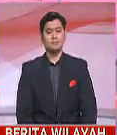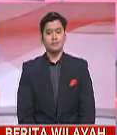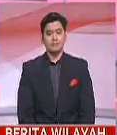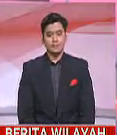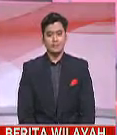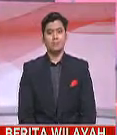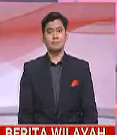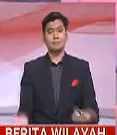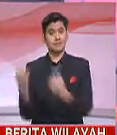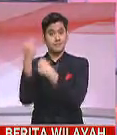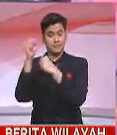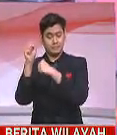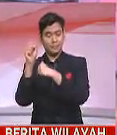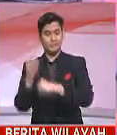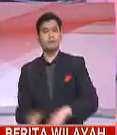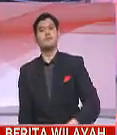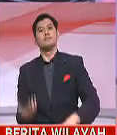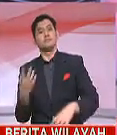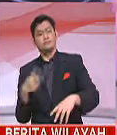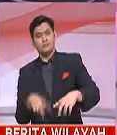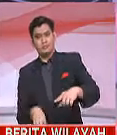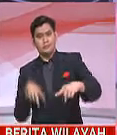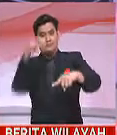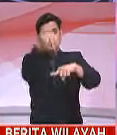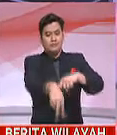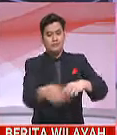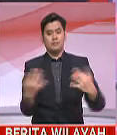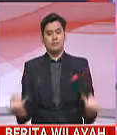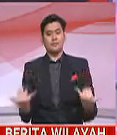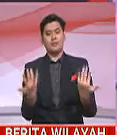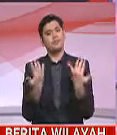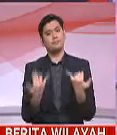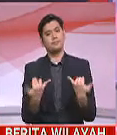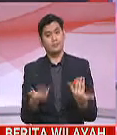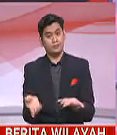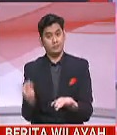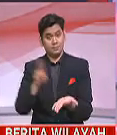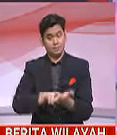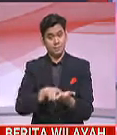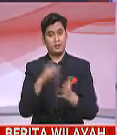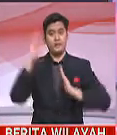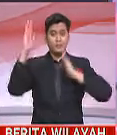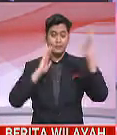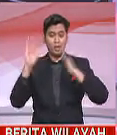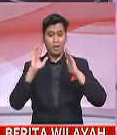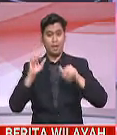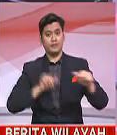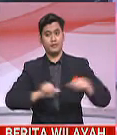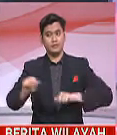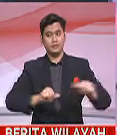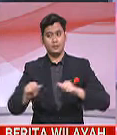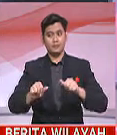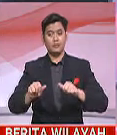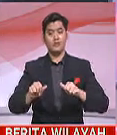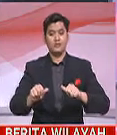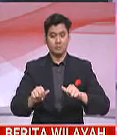Atlet lompat tinggi negara Nauraj Singh Randhawa memecah rekod kebangsaannya sendiri bagi acara dalam Dewan di